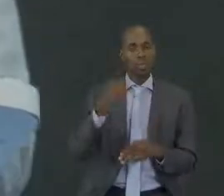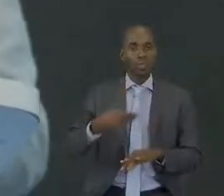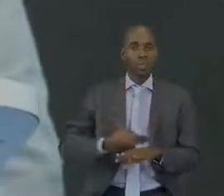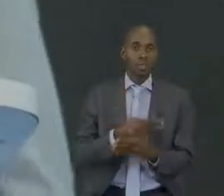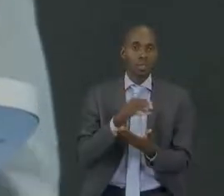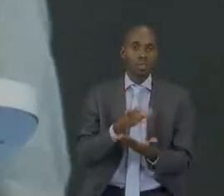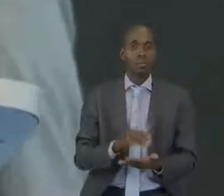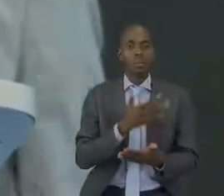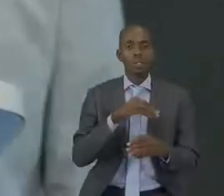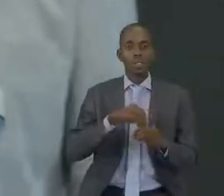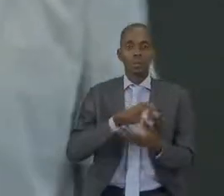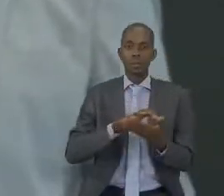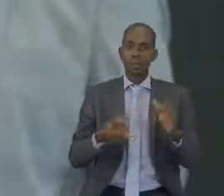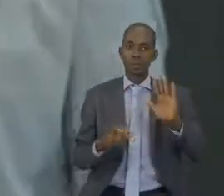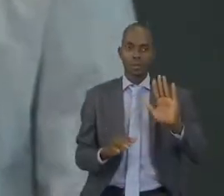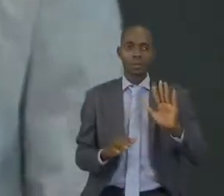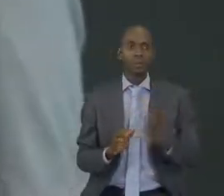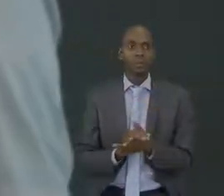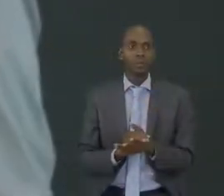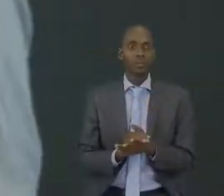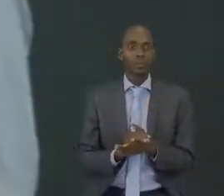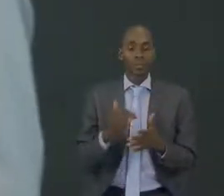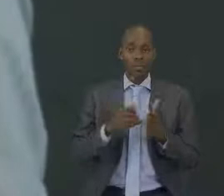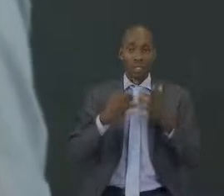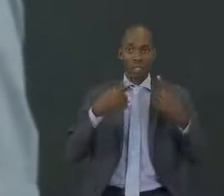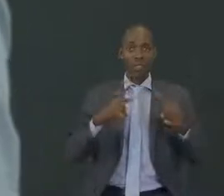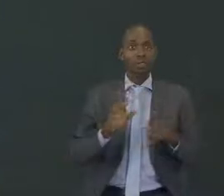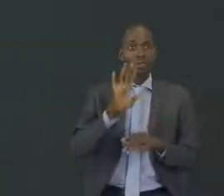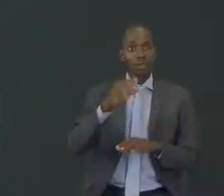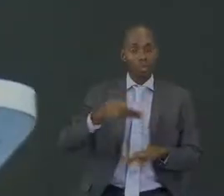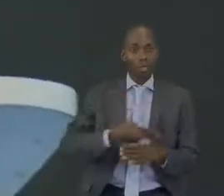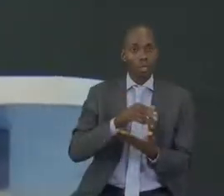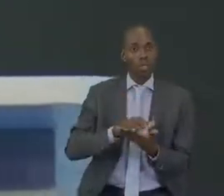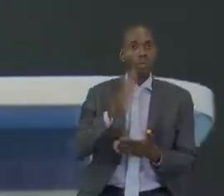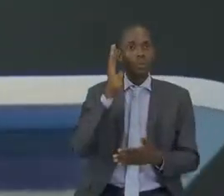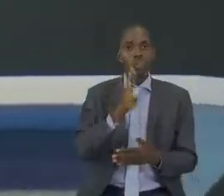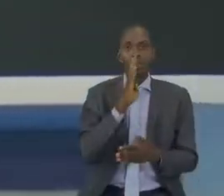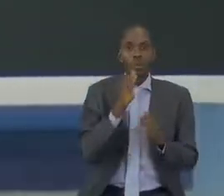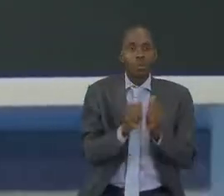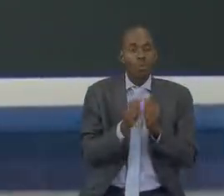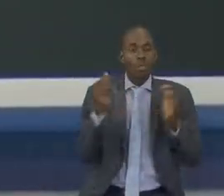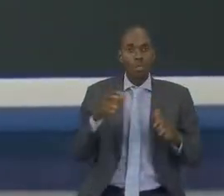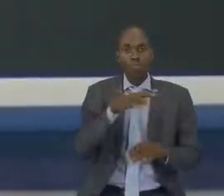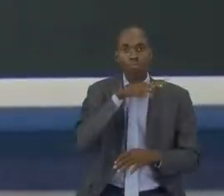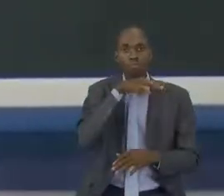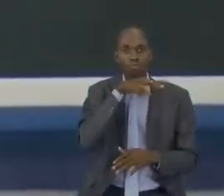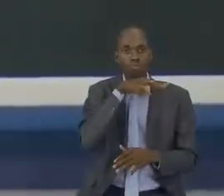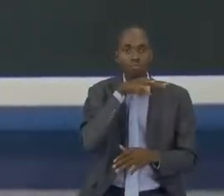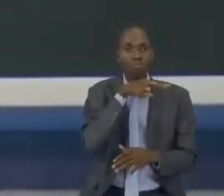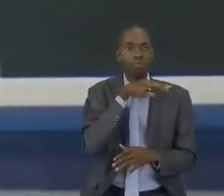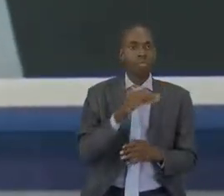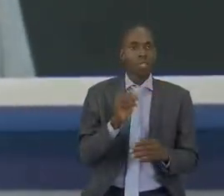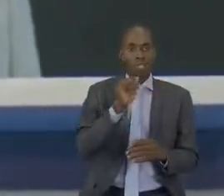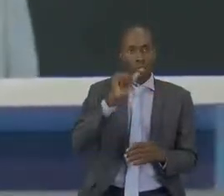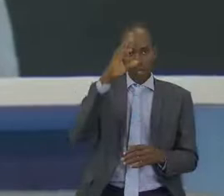Verset 5. Il déclare, ce sera un agneau sans défaut, mâle, âgé